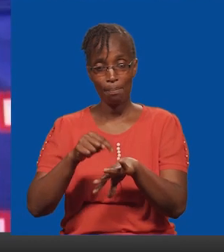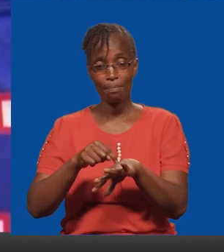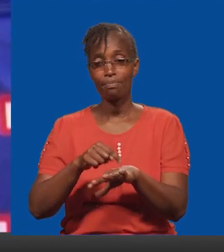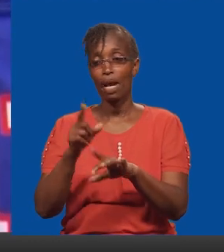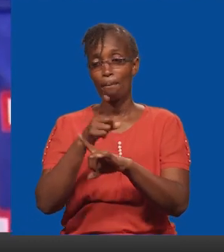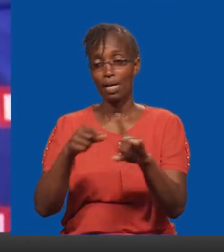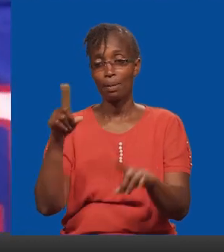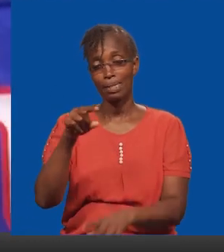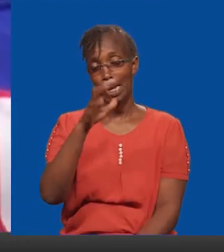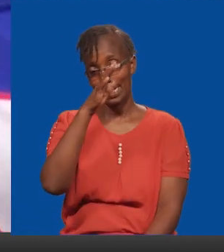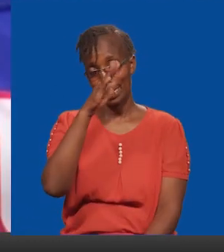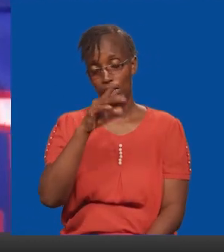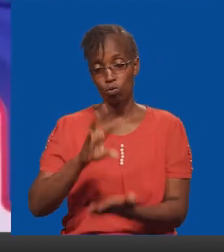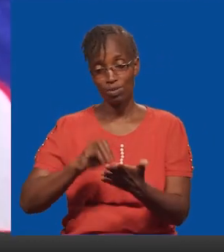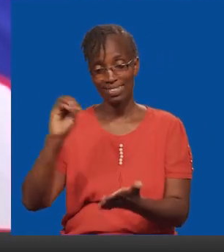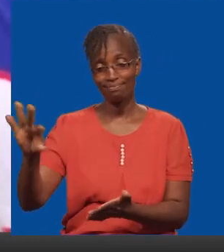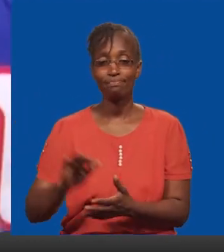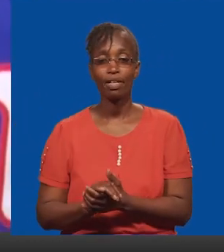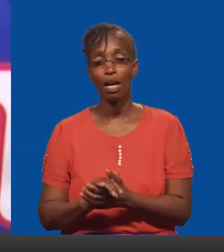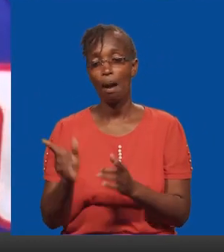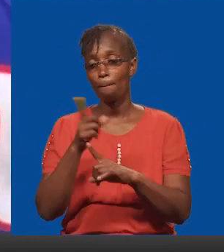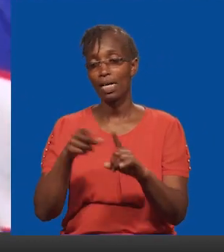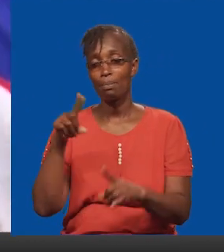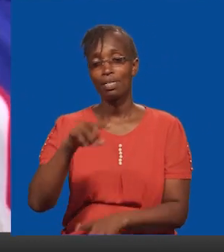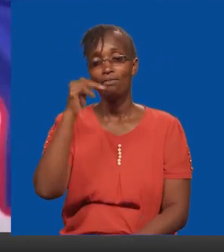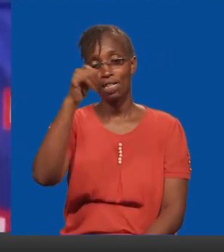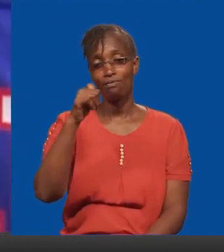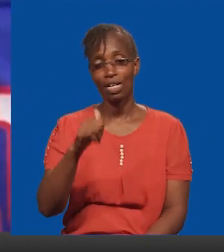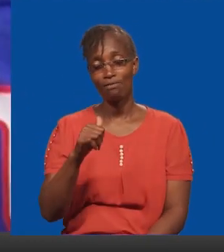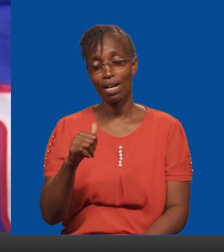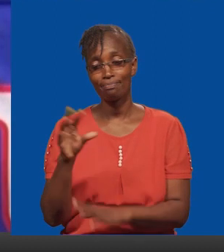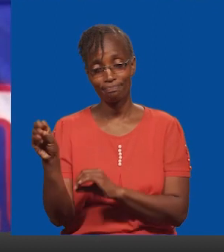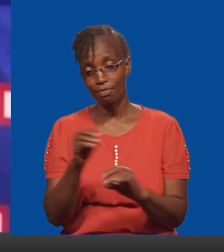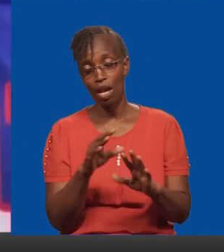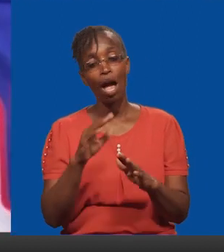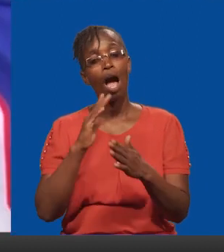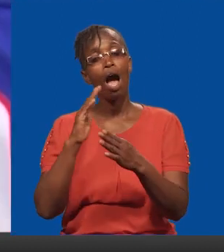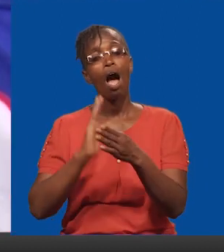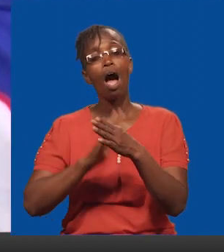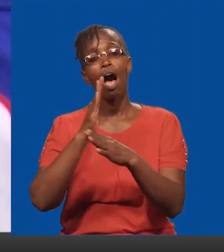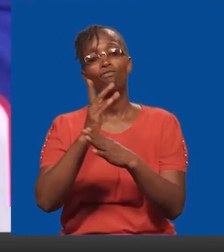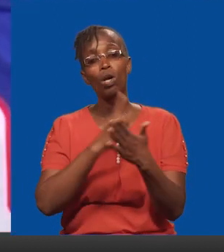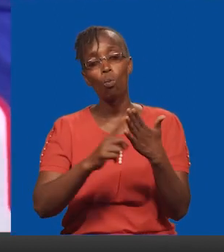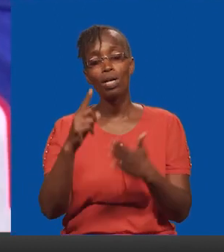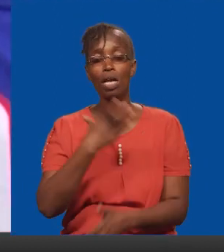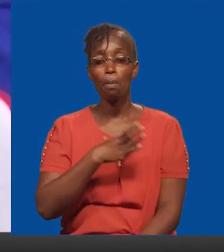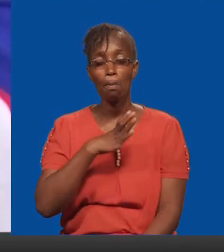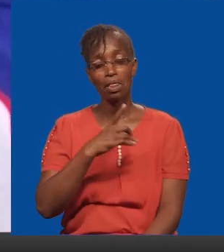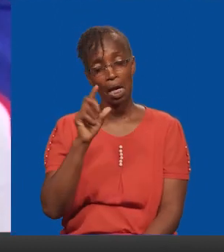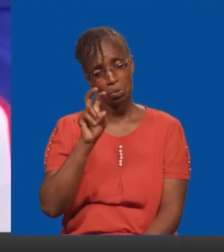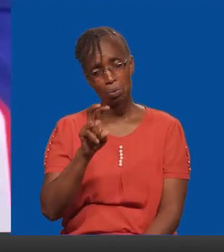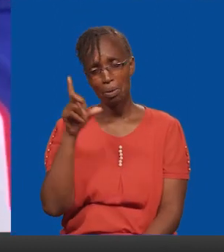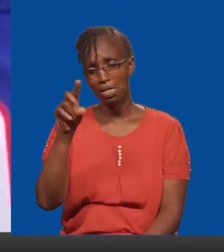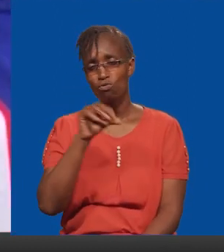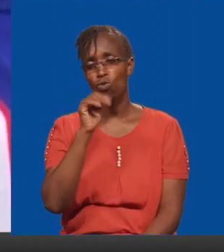ya kuzitoa kwa barabarani. Alimdanganya atazitoa. Ndio alipewa wiki moja, hakuzitoa. Baada ya hizo